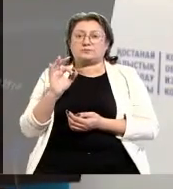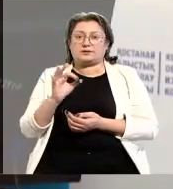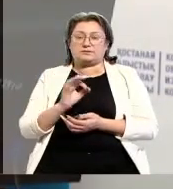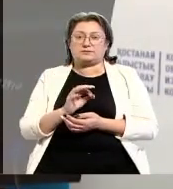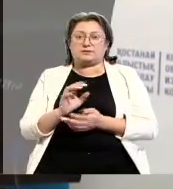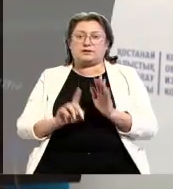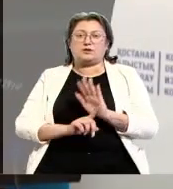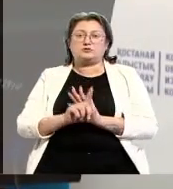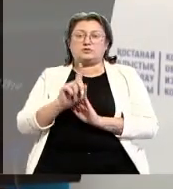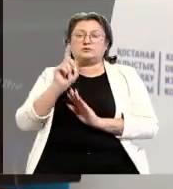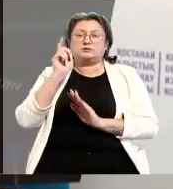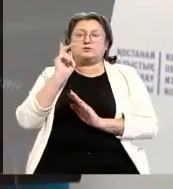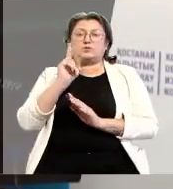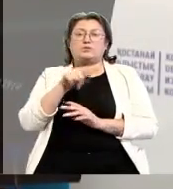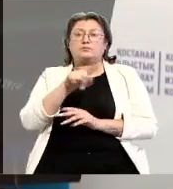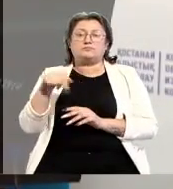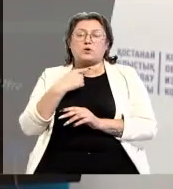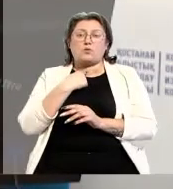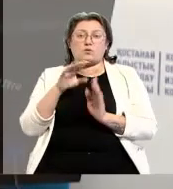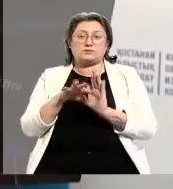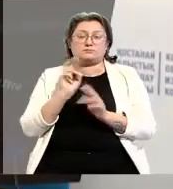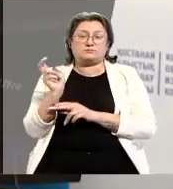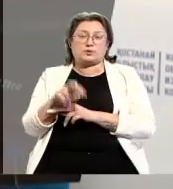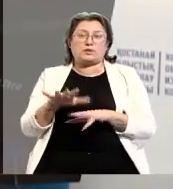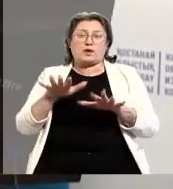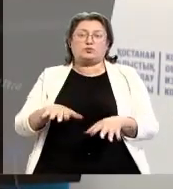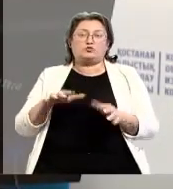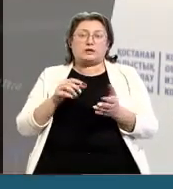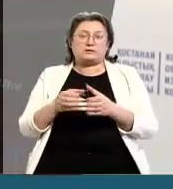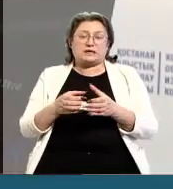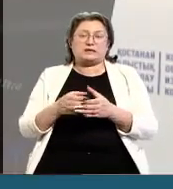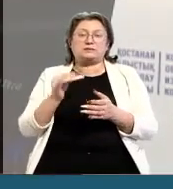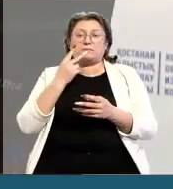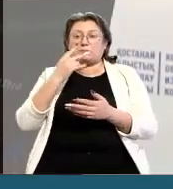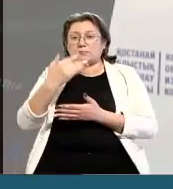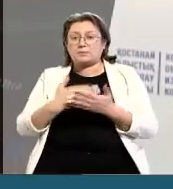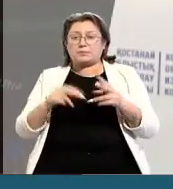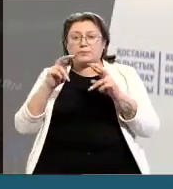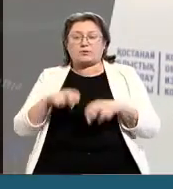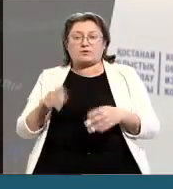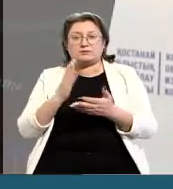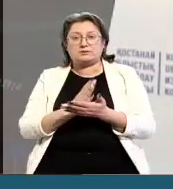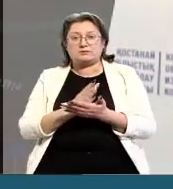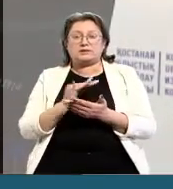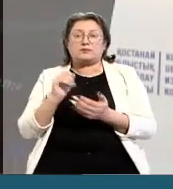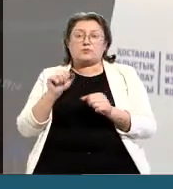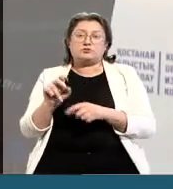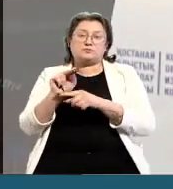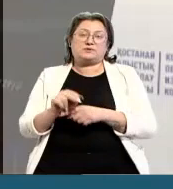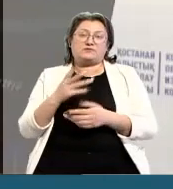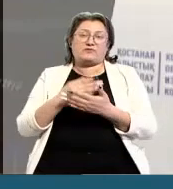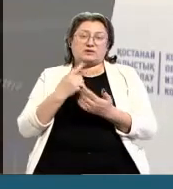беруші учаскеге келіп, тізімде бар жоғын тексере алады, өзгерістер де енгізе алады. Егер де мекен жайын өзгерткен болсам. Және бір